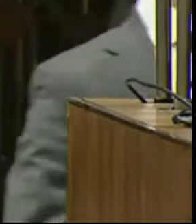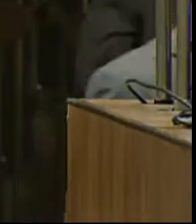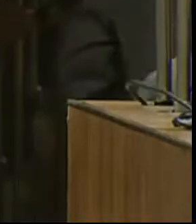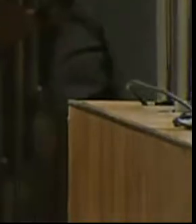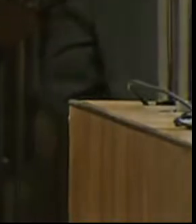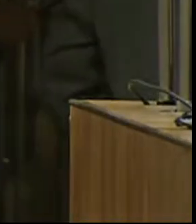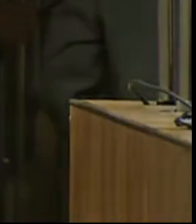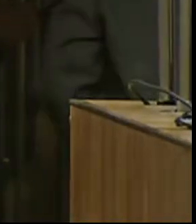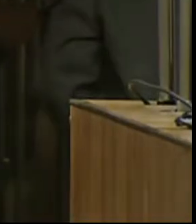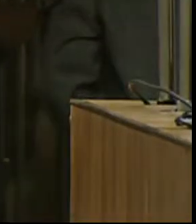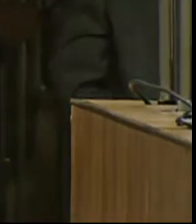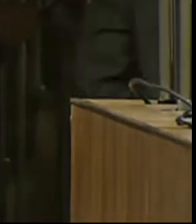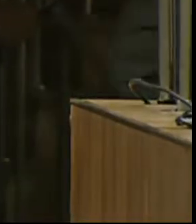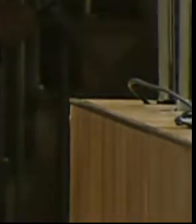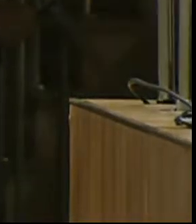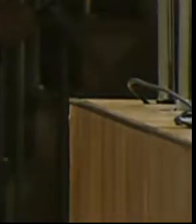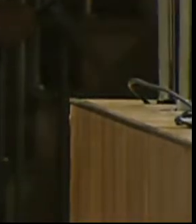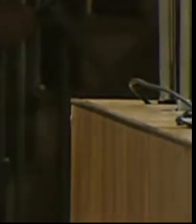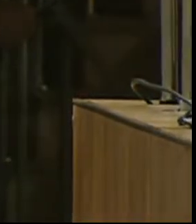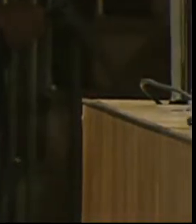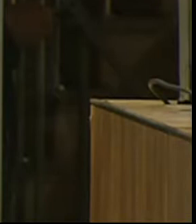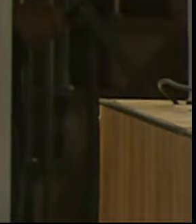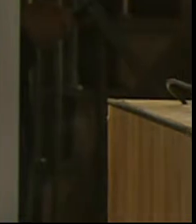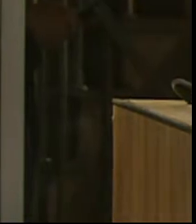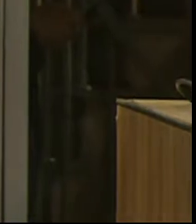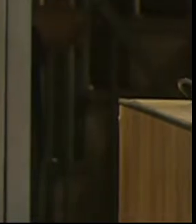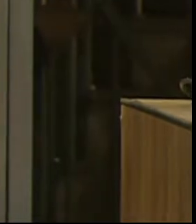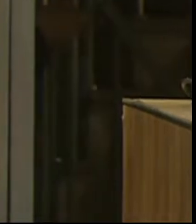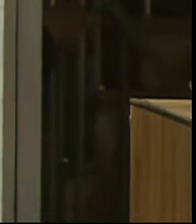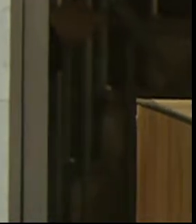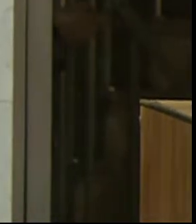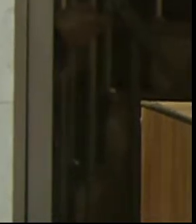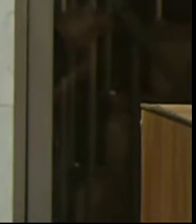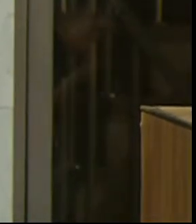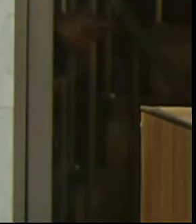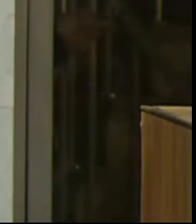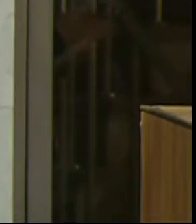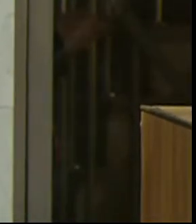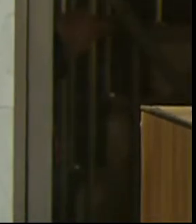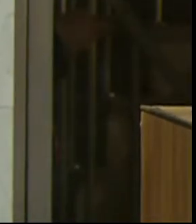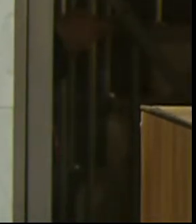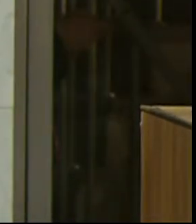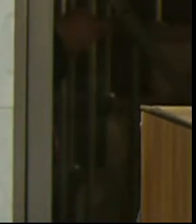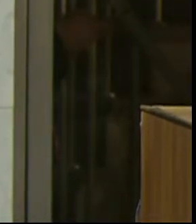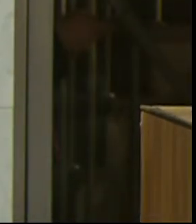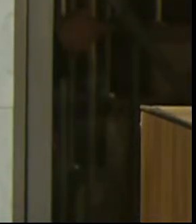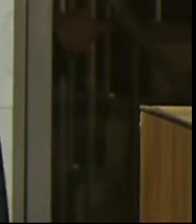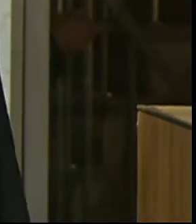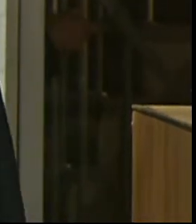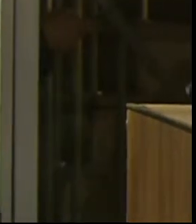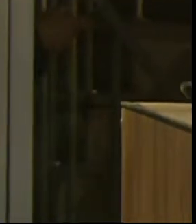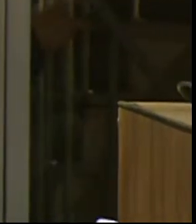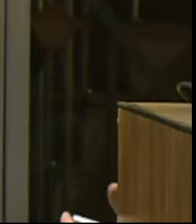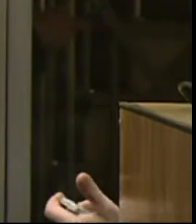namentlich festgehaltenen Stimmverhalten jedes Einzelnen bzw. jeder einzelnen Abgeordneten hier im